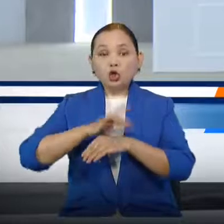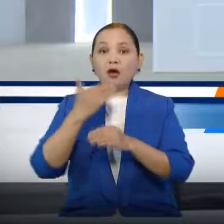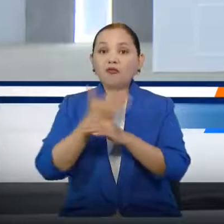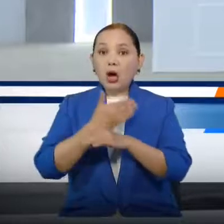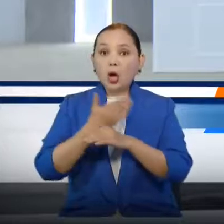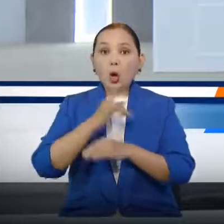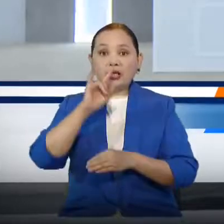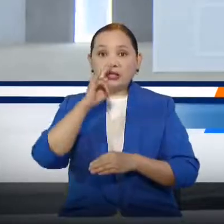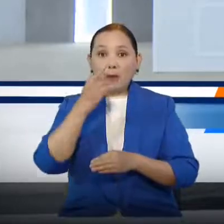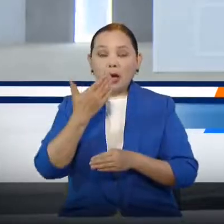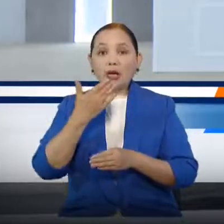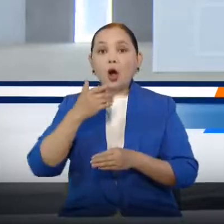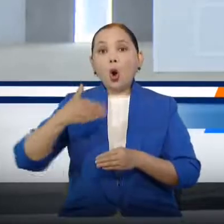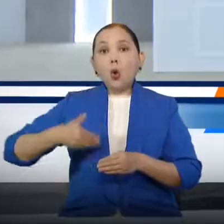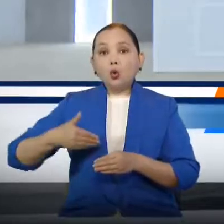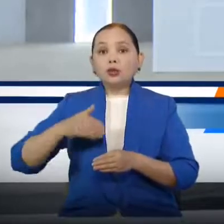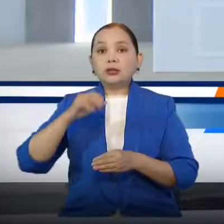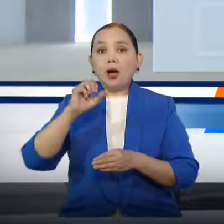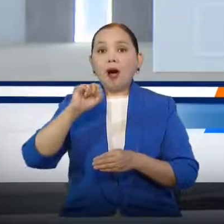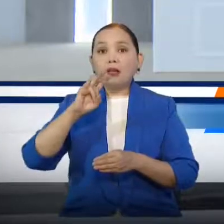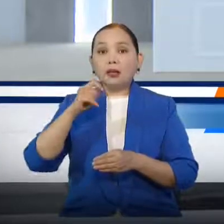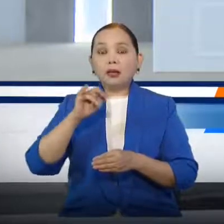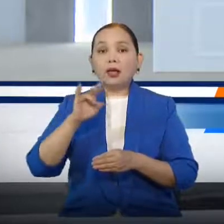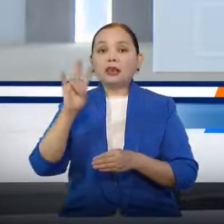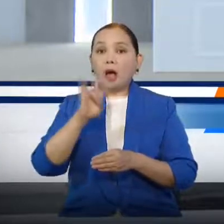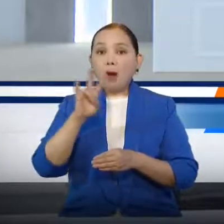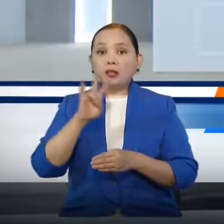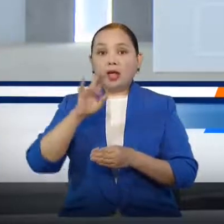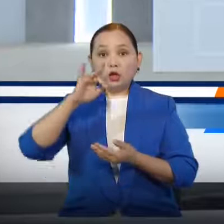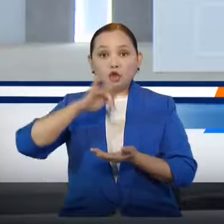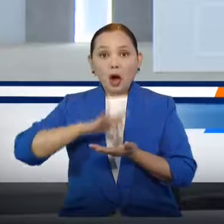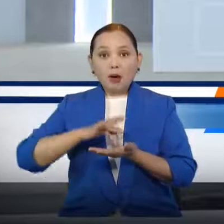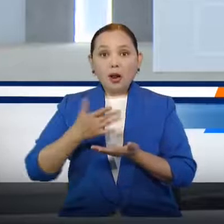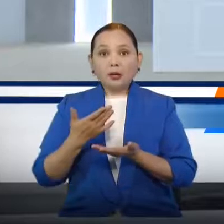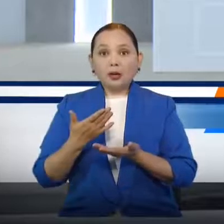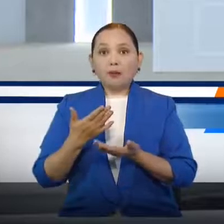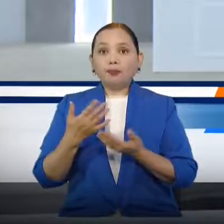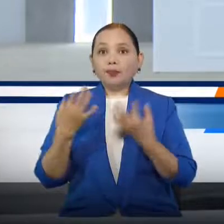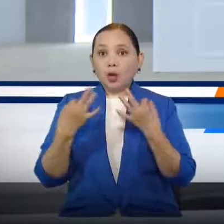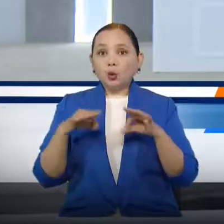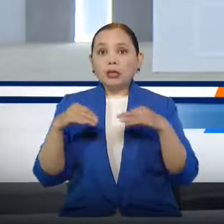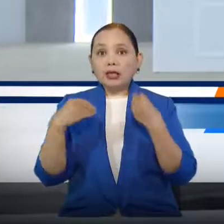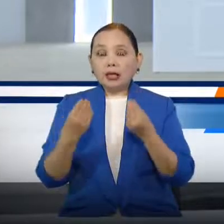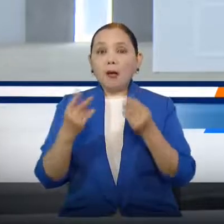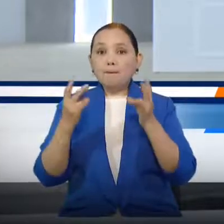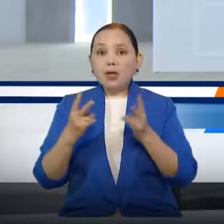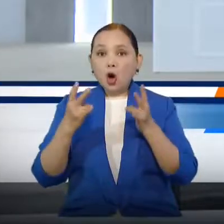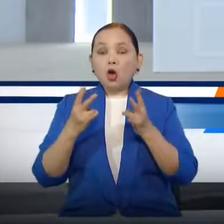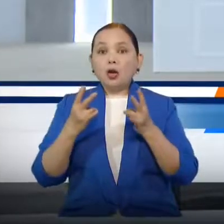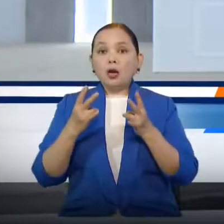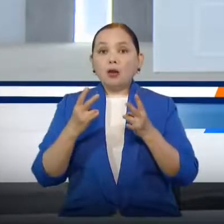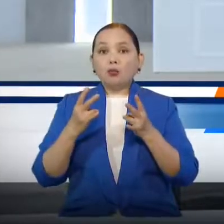Farg'ona, Samarqand, Guliston, Angren, Andijon, Namangan shaharlarida ruxsat etilgan me'yoriy